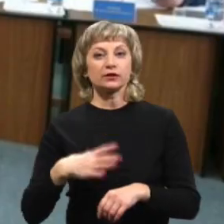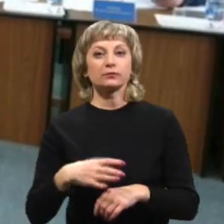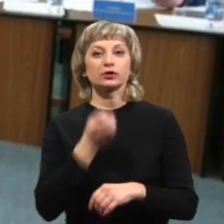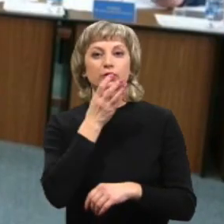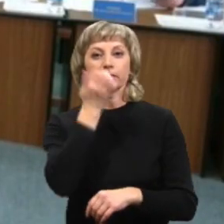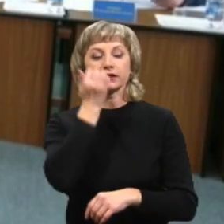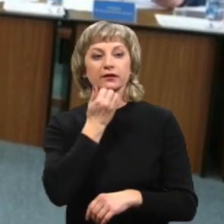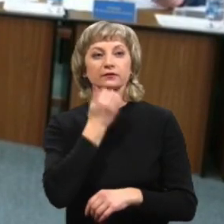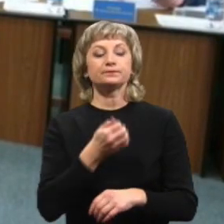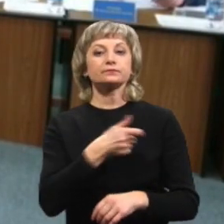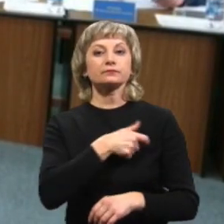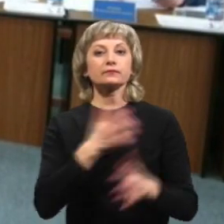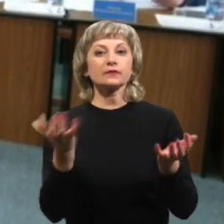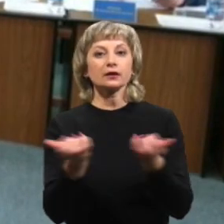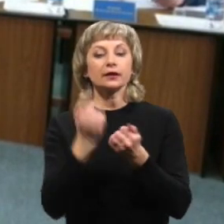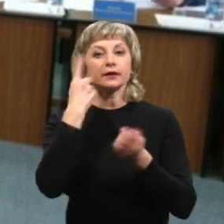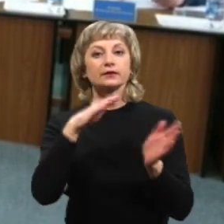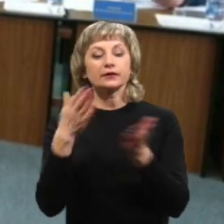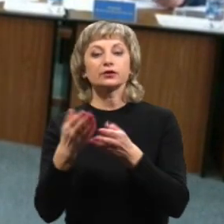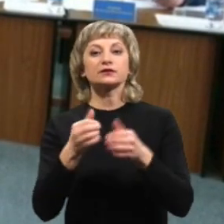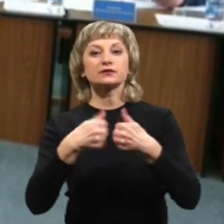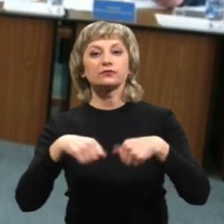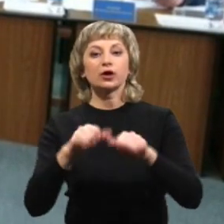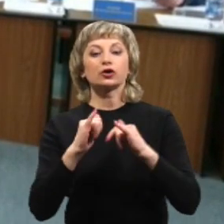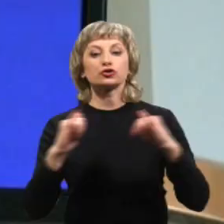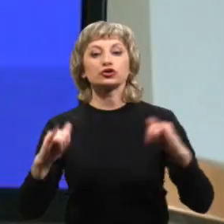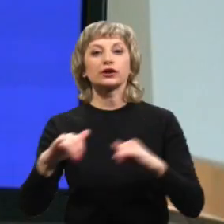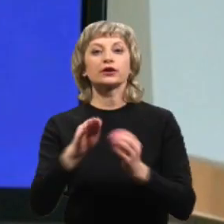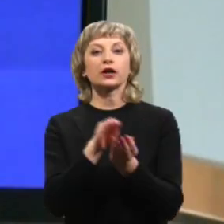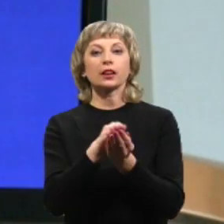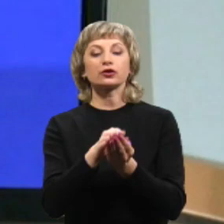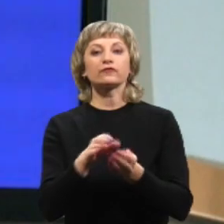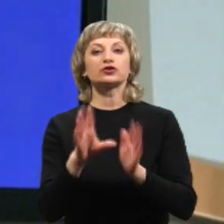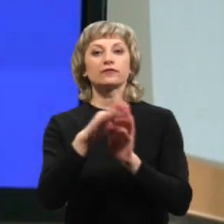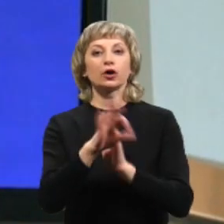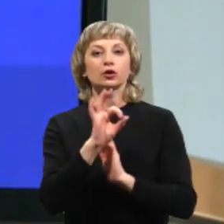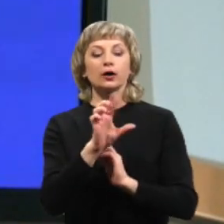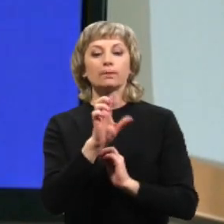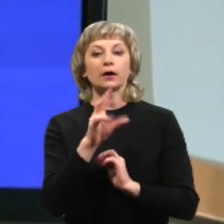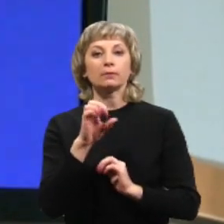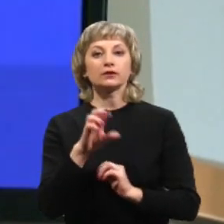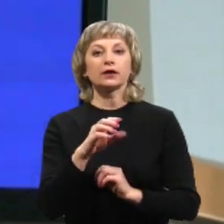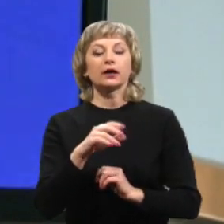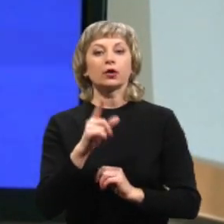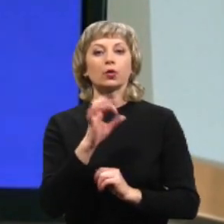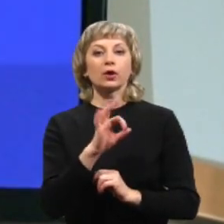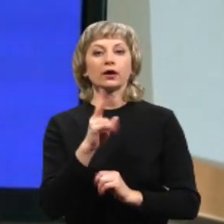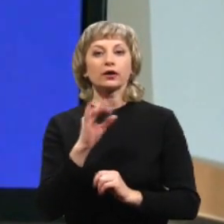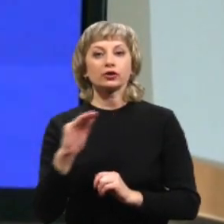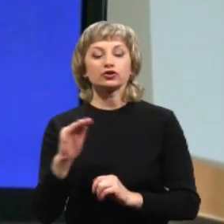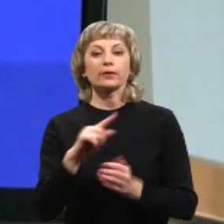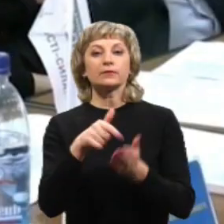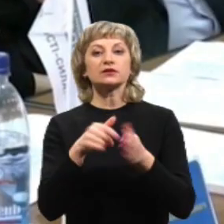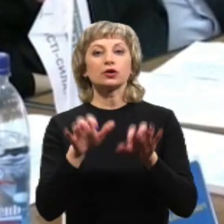дякую. Зрештою, депутати підтримують ідею створити комісію з розширення кладовища. До її складу увійшли Олександр Бабот, Богдан Гапяк та Ольга Криш. А міський